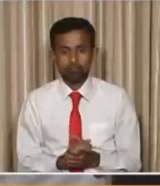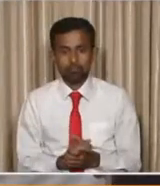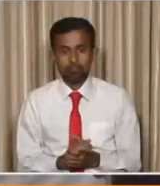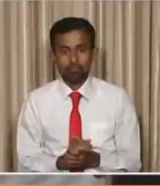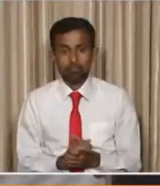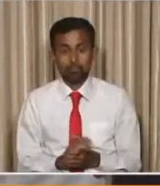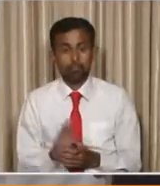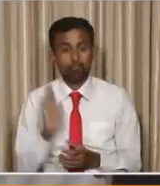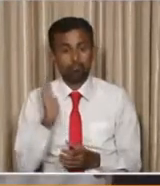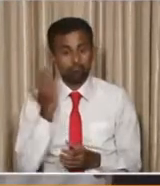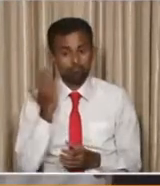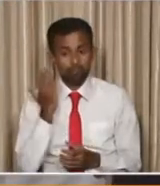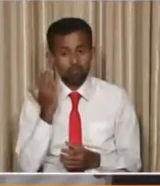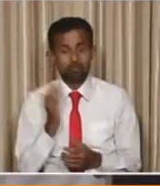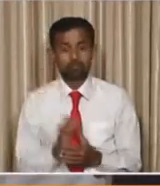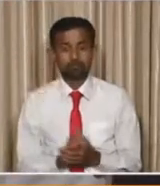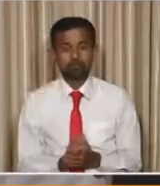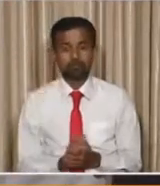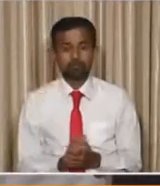විශේෂයෙන්ම